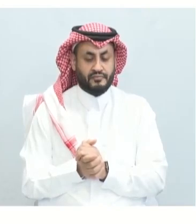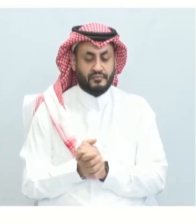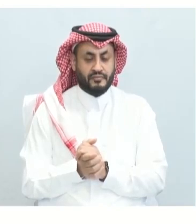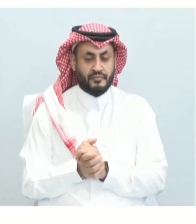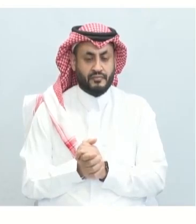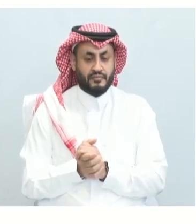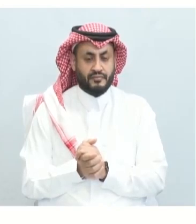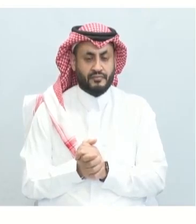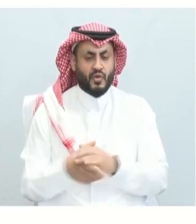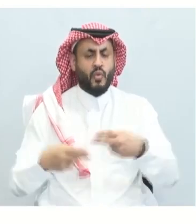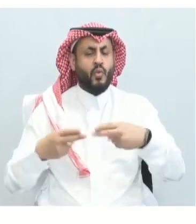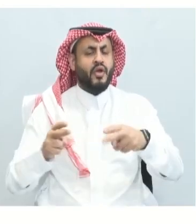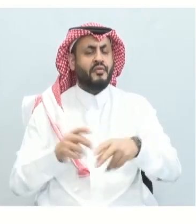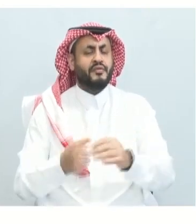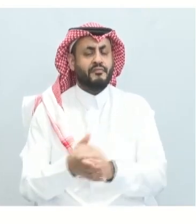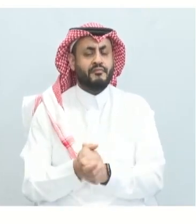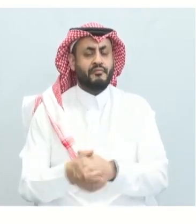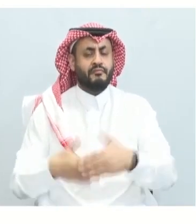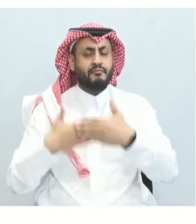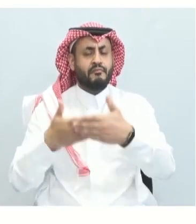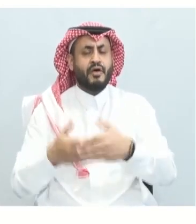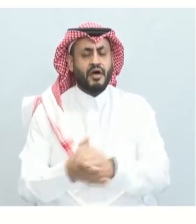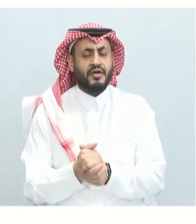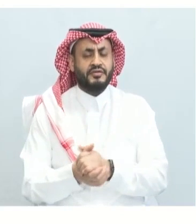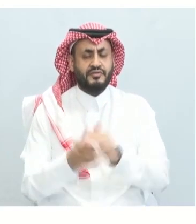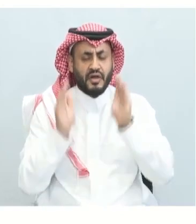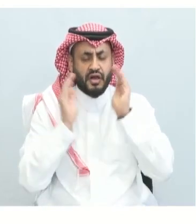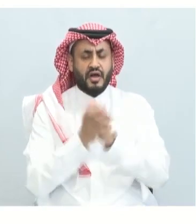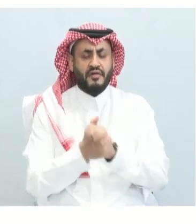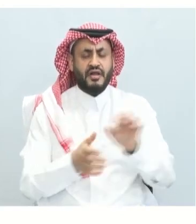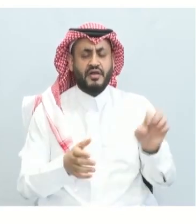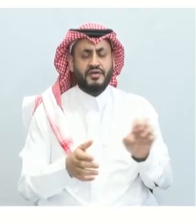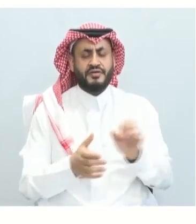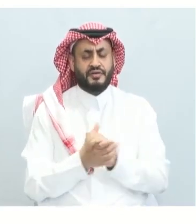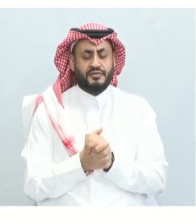يبدا وقتها من بعد صلاه ماذا من بعد صلاه